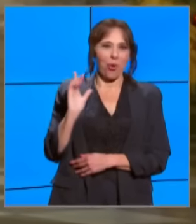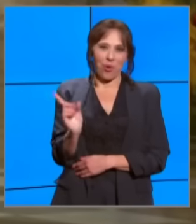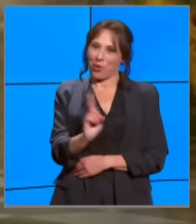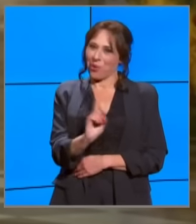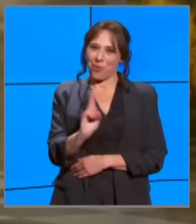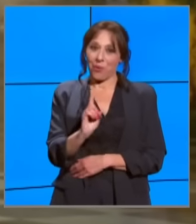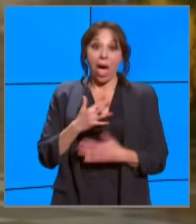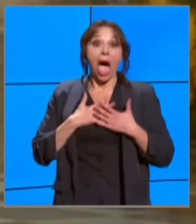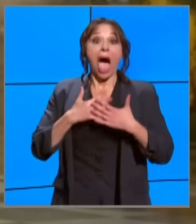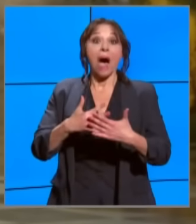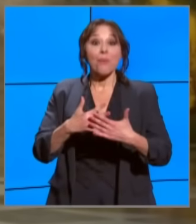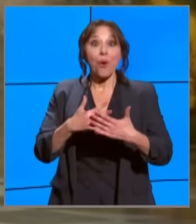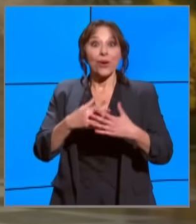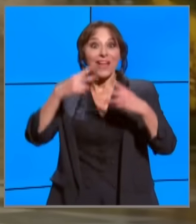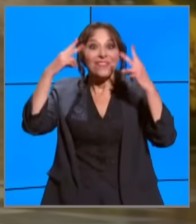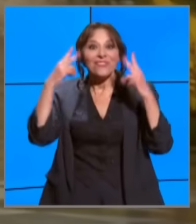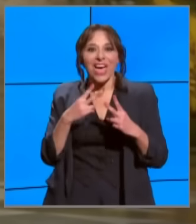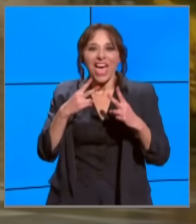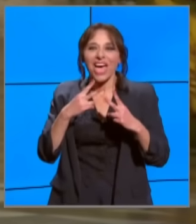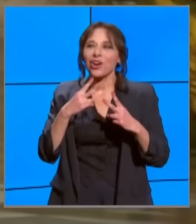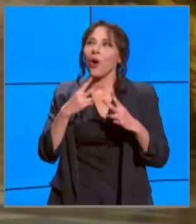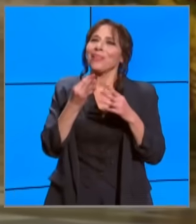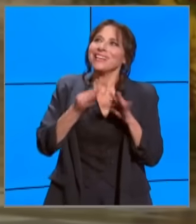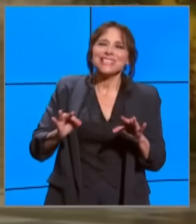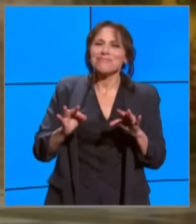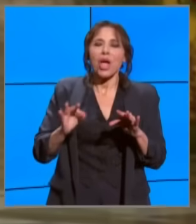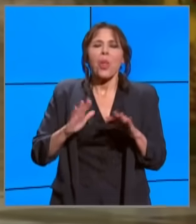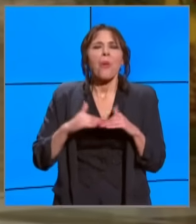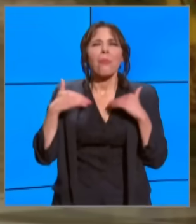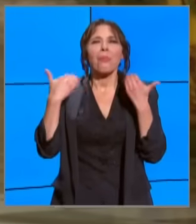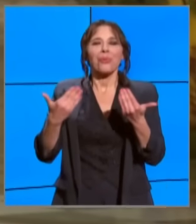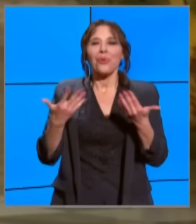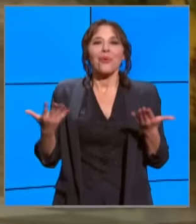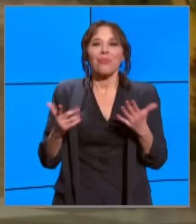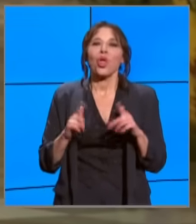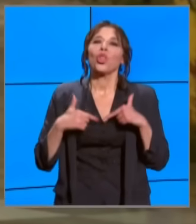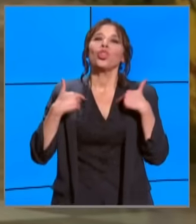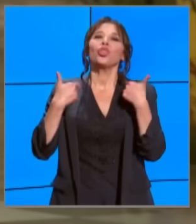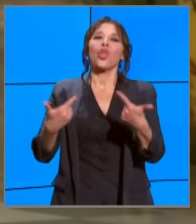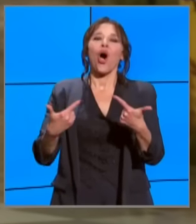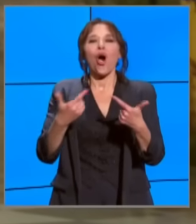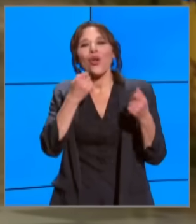l'amore quello vero È ben più che rispetto e dono gratuità